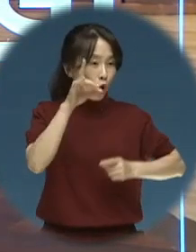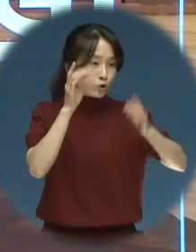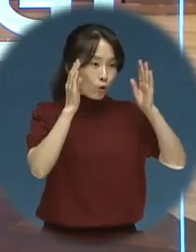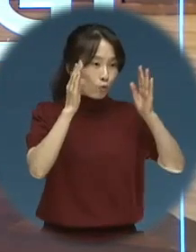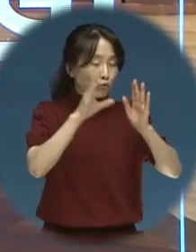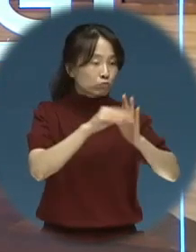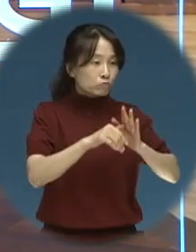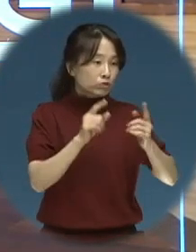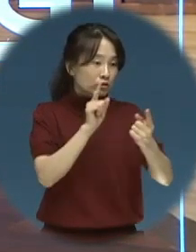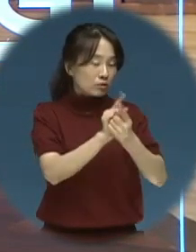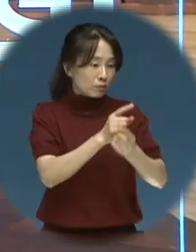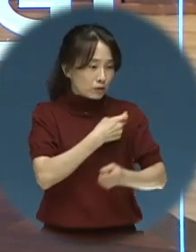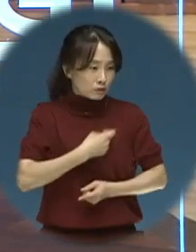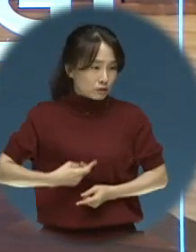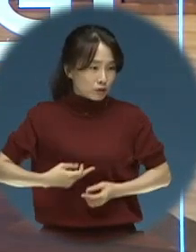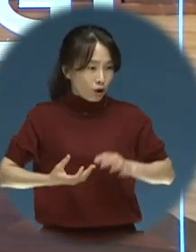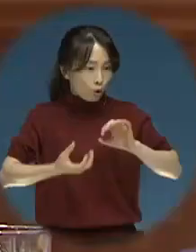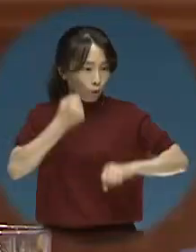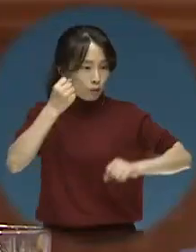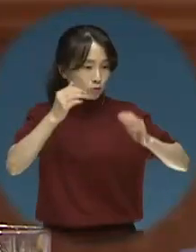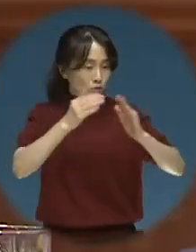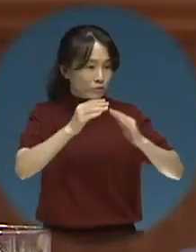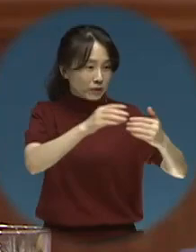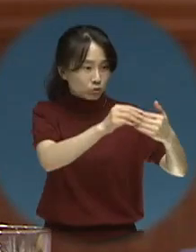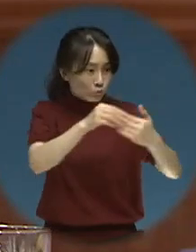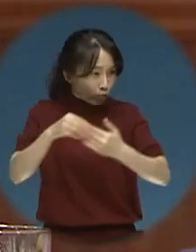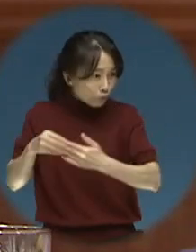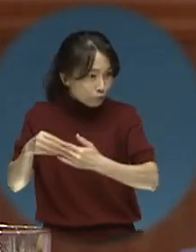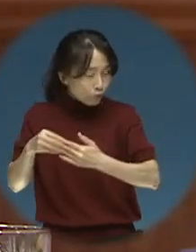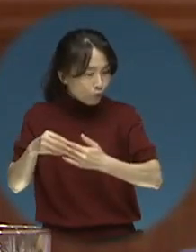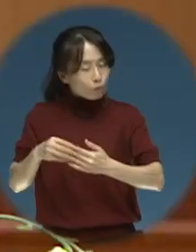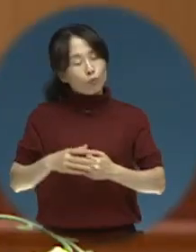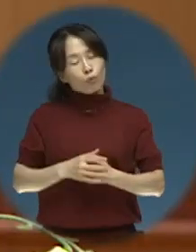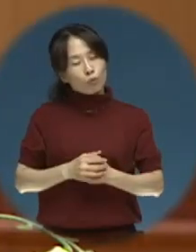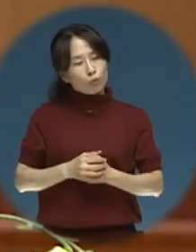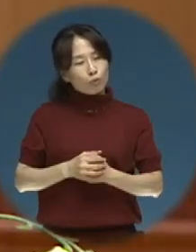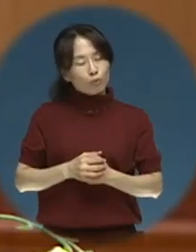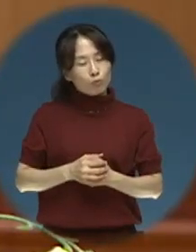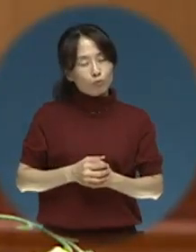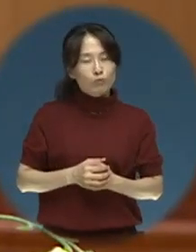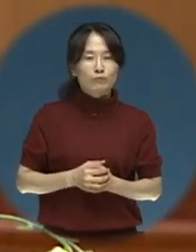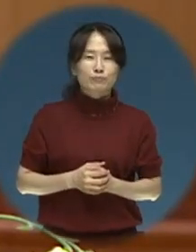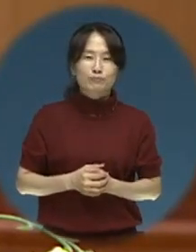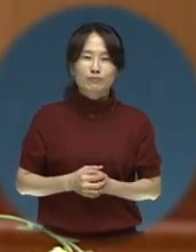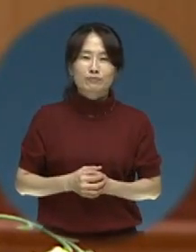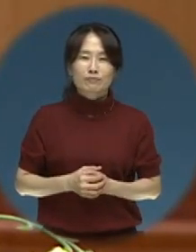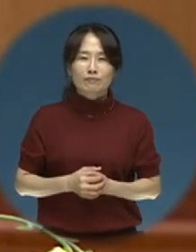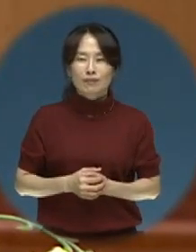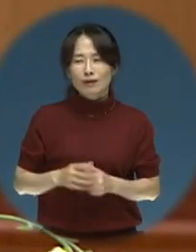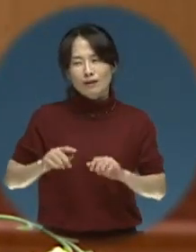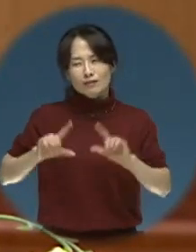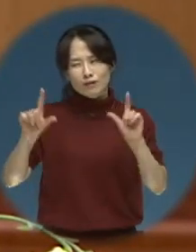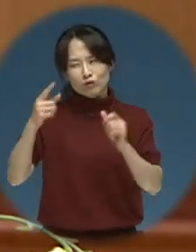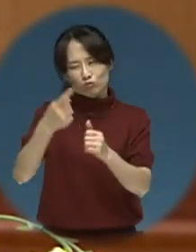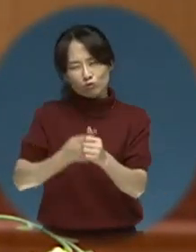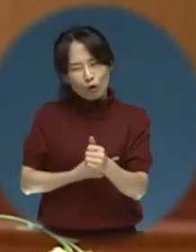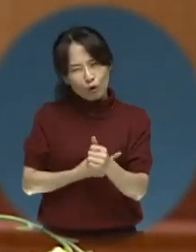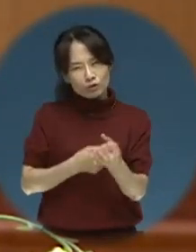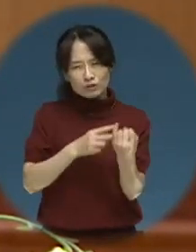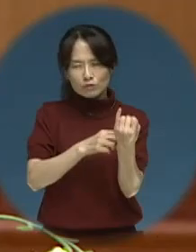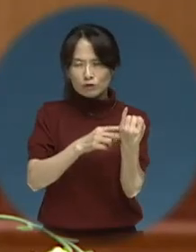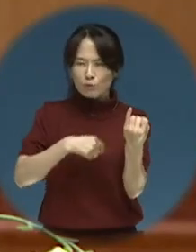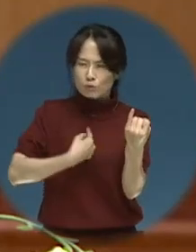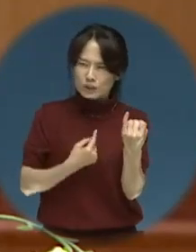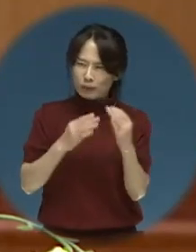집에 데려간다? 네, 네, 네. 뭔가 이 될성부른 떡잎을 본 거 아니겠습니까? 그런 건 아닌데 그날 우연히 그냥 혼자 가기 싫었던